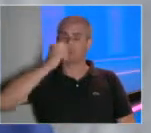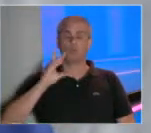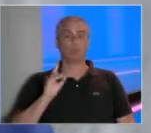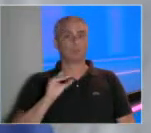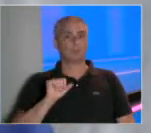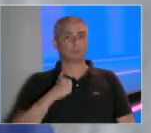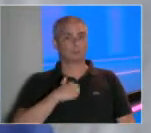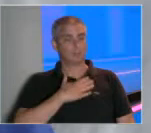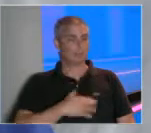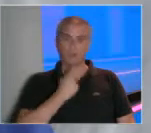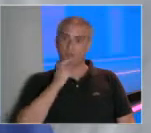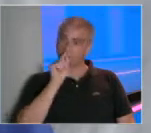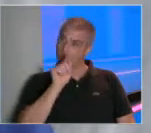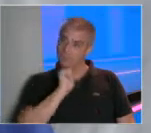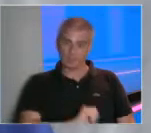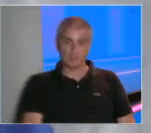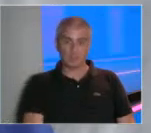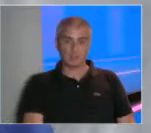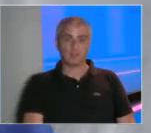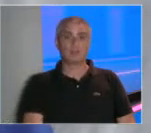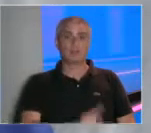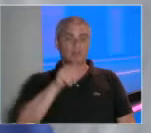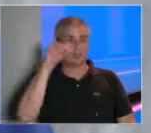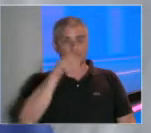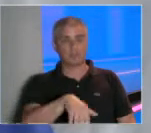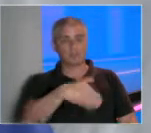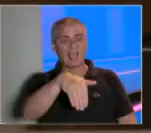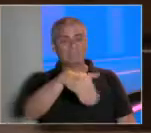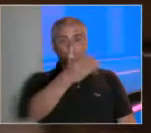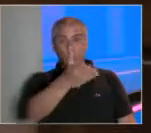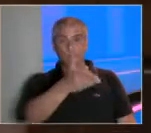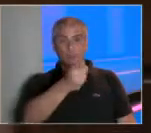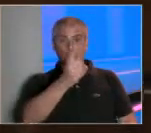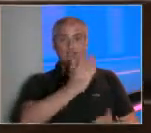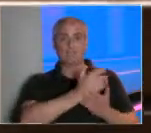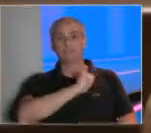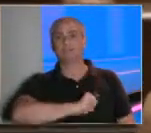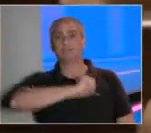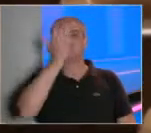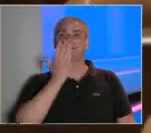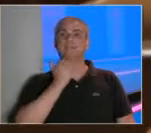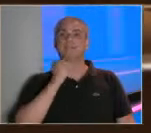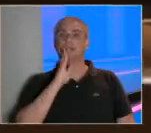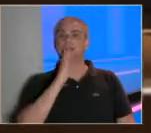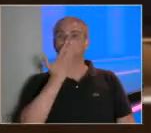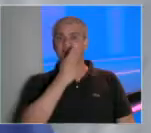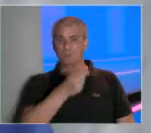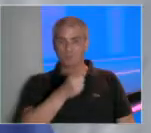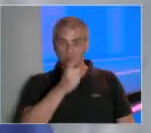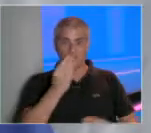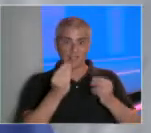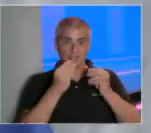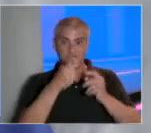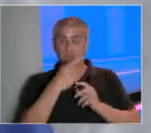אמסלם, אני רוצה להגיד לך, הידרדרת לזנות, קבעת שיא ישראלי בצביעות.